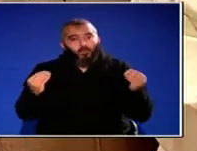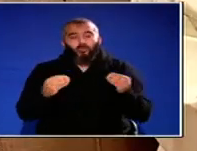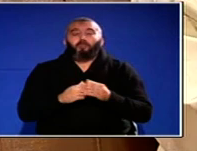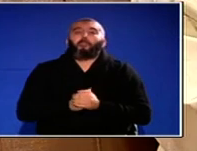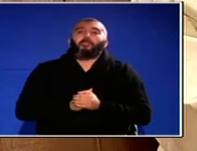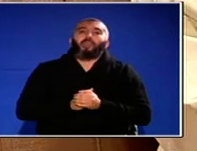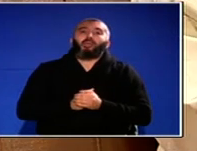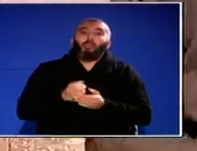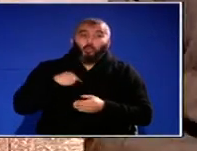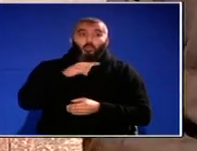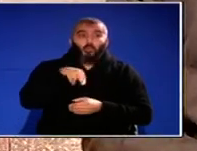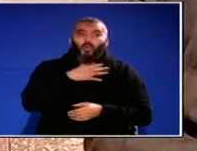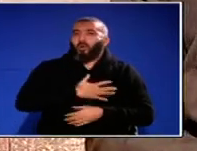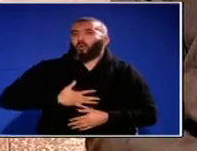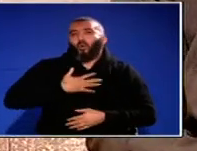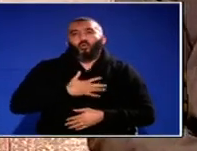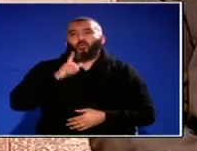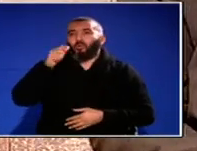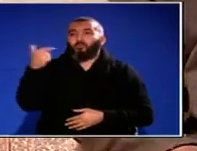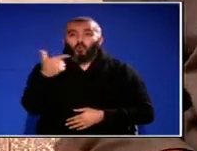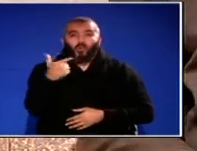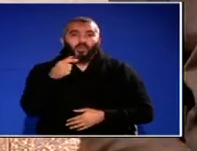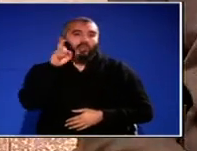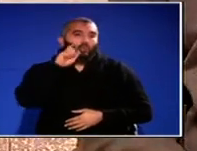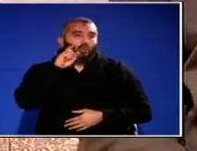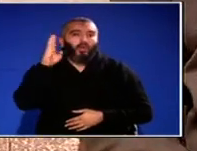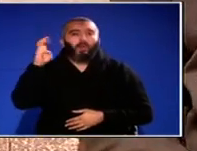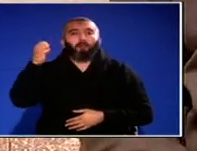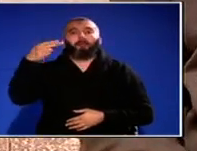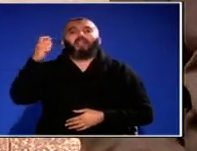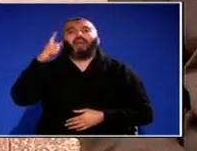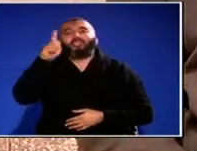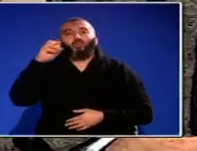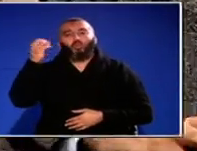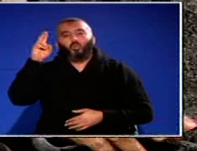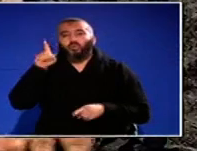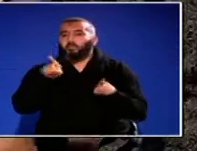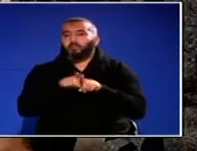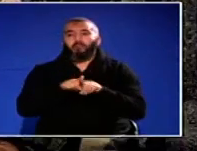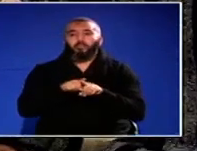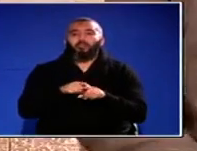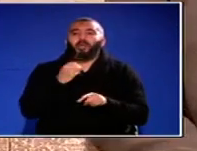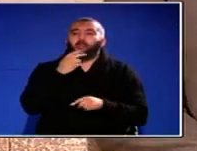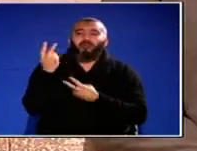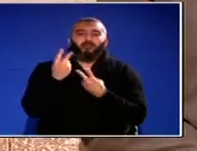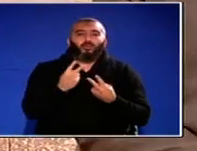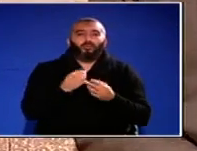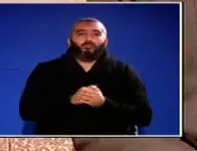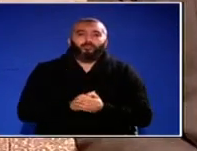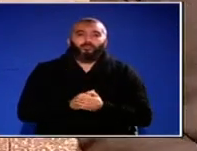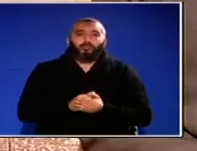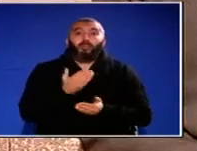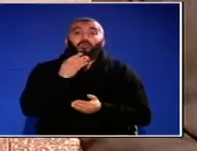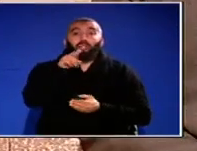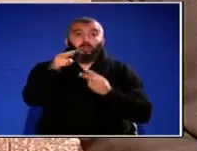سأل، وكنا سعداء بهذه الثنائية بينكم وبين شيخنا عبد القادر بارك الله فيك. الله يهنيك. الشكر موصول